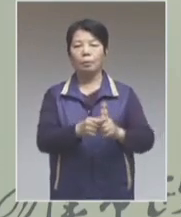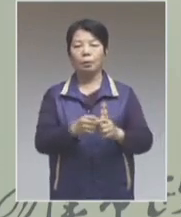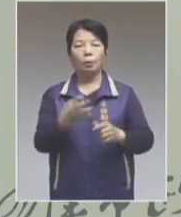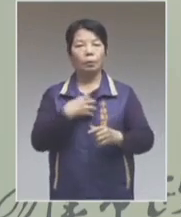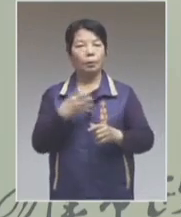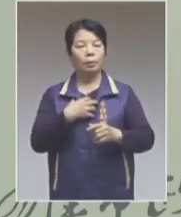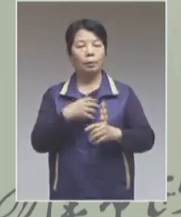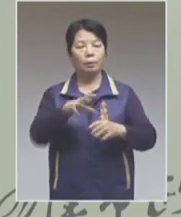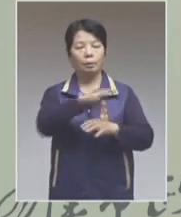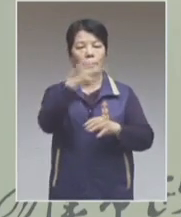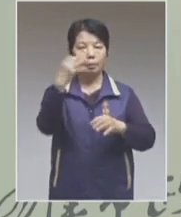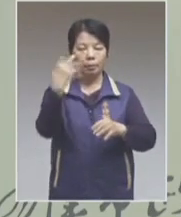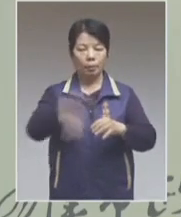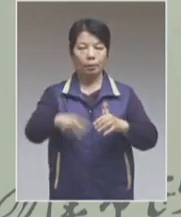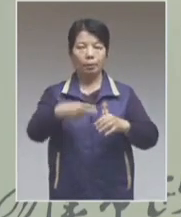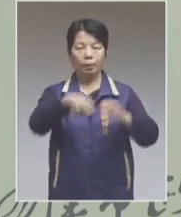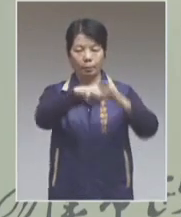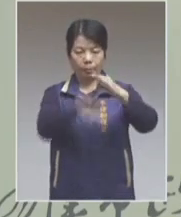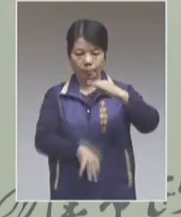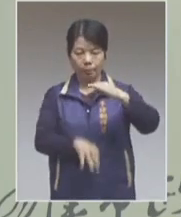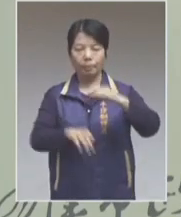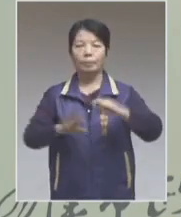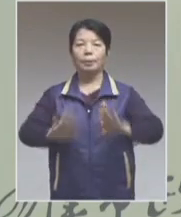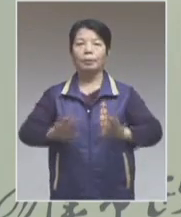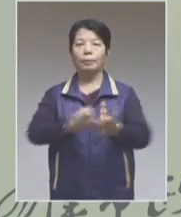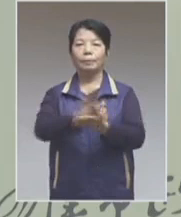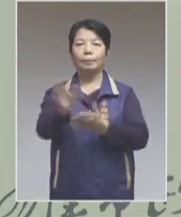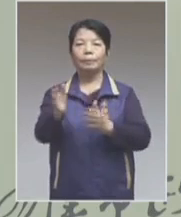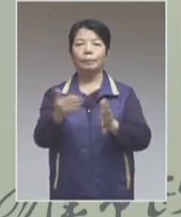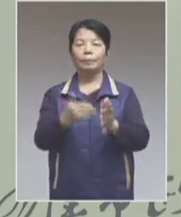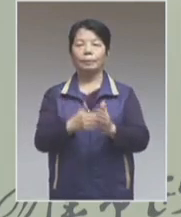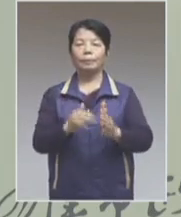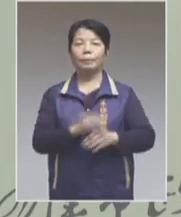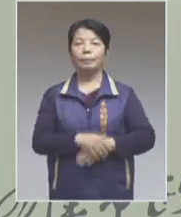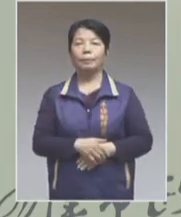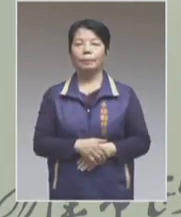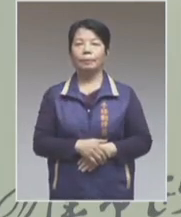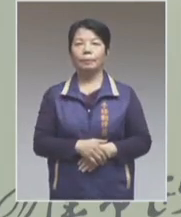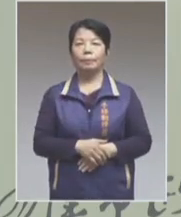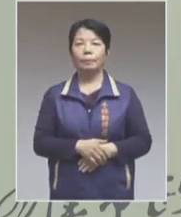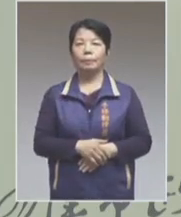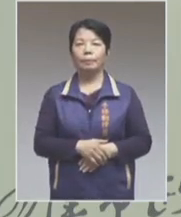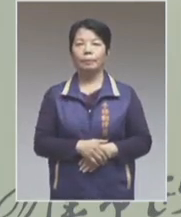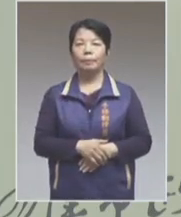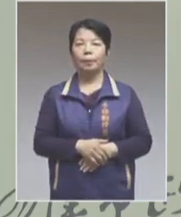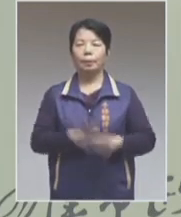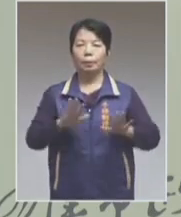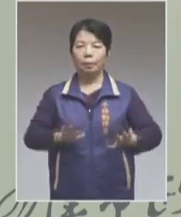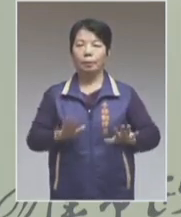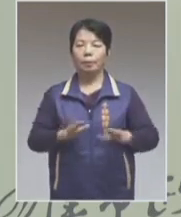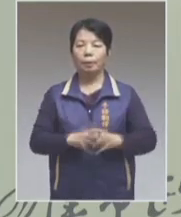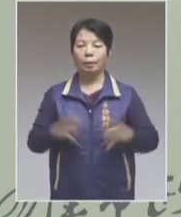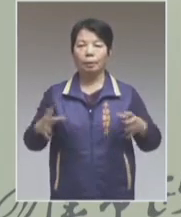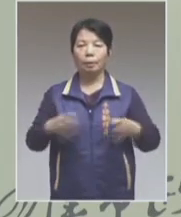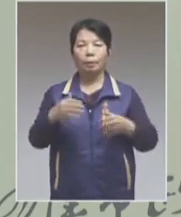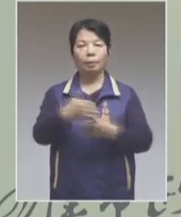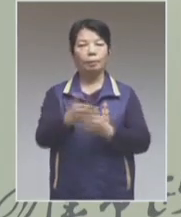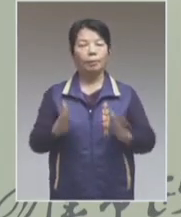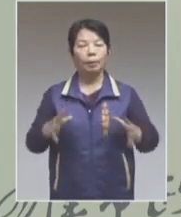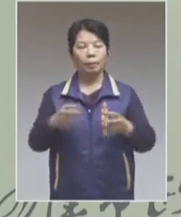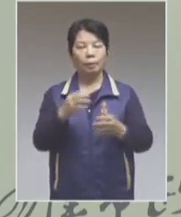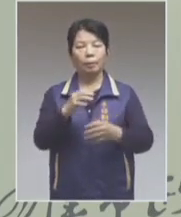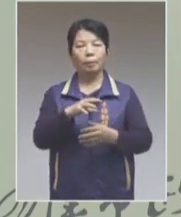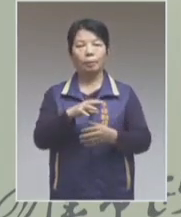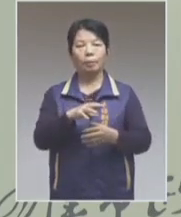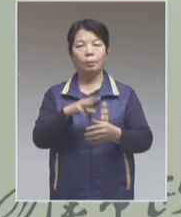个部分那也跟大家做报告、啊、那从现有同班的师生跟同补习班的